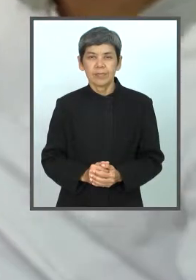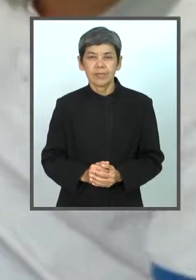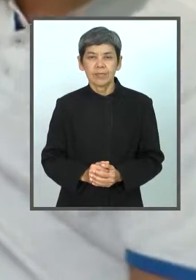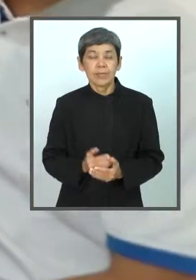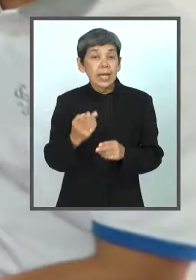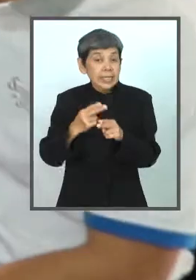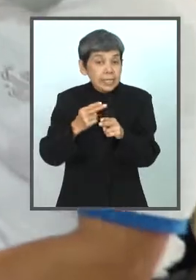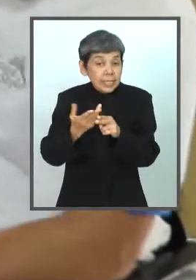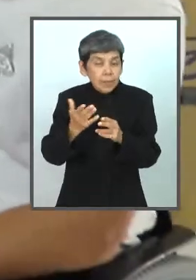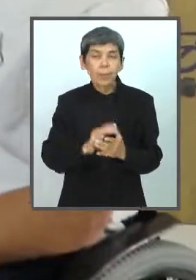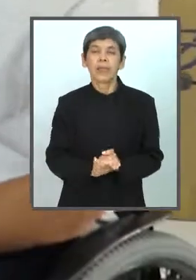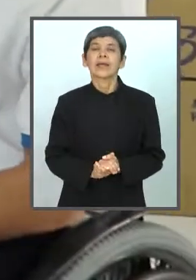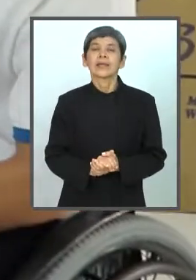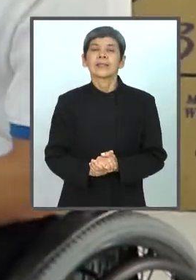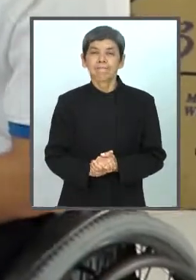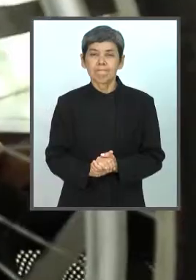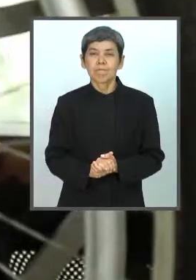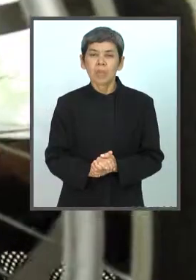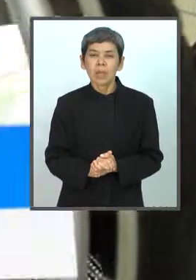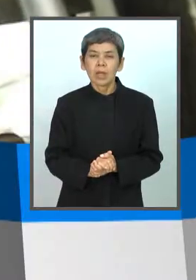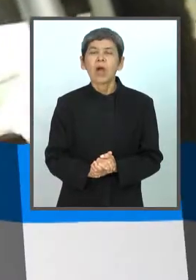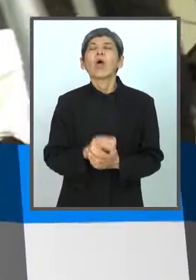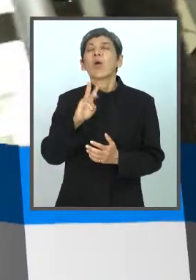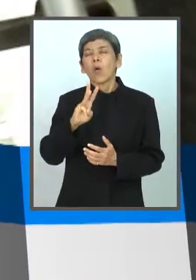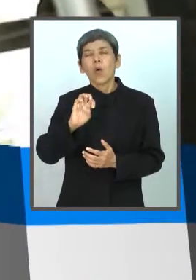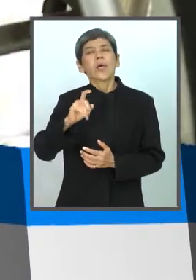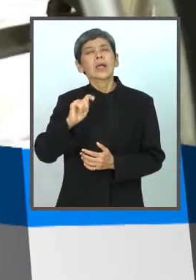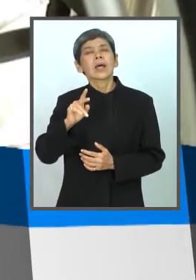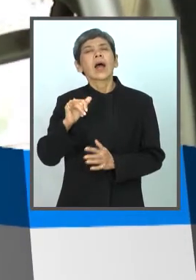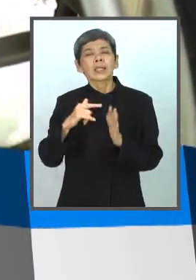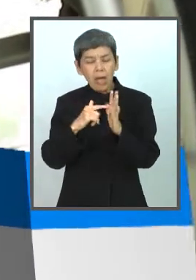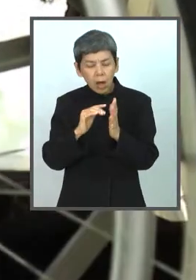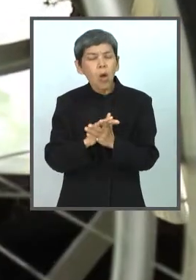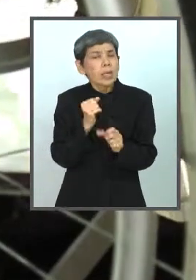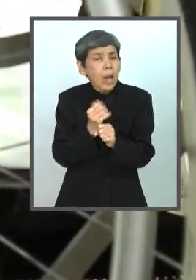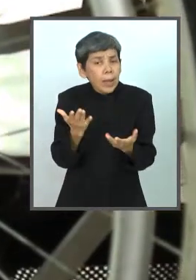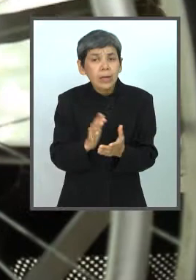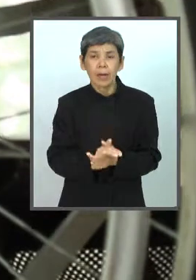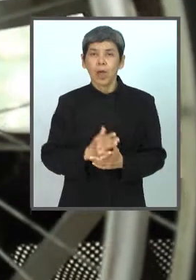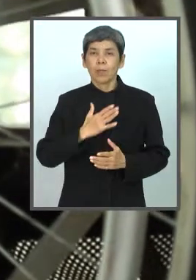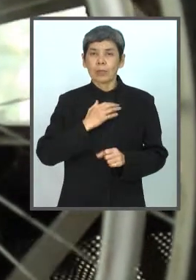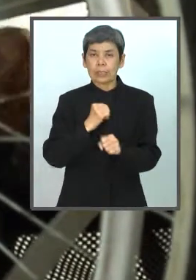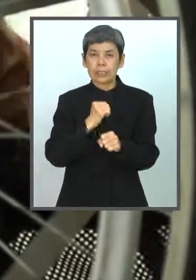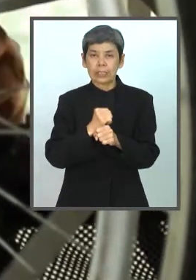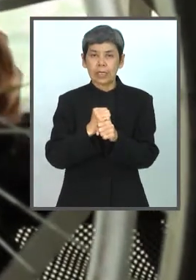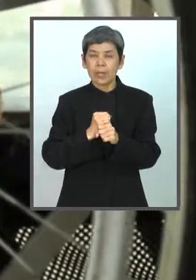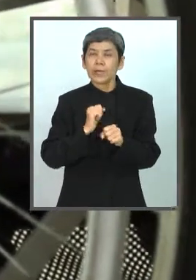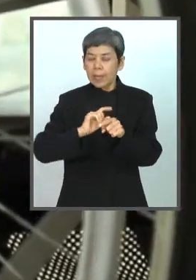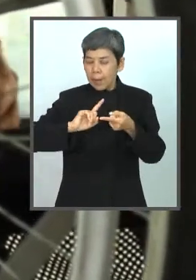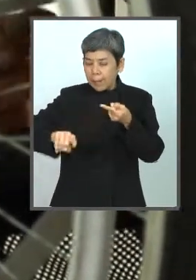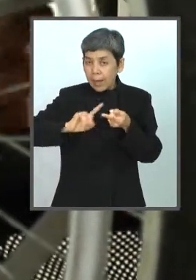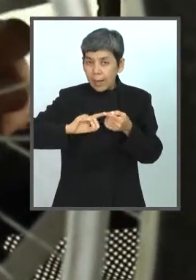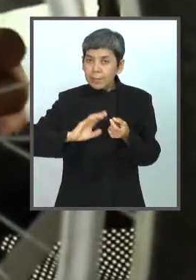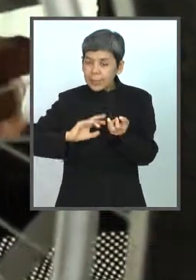พี่ชื่ออะไรครับเนี่ย ชื่อพี่วิทยาครับ วิทยาใช่ไหมครับอันนี้ก็กำลังทำอะไรเอ่ย ทำลูกปืนใส่ล้อรถครับ เ